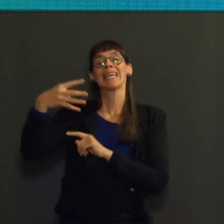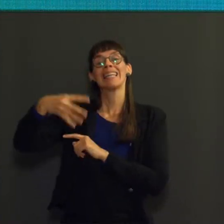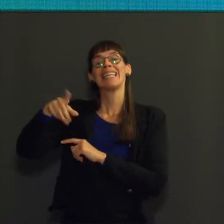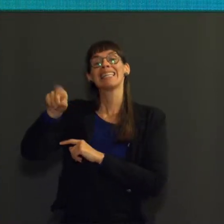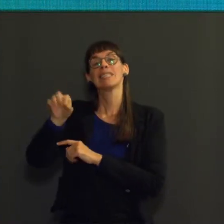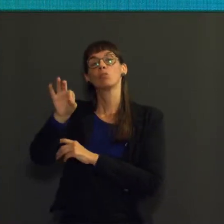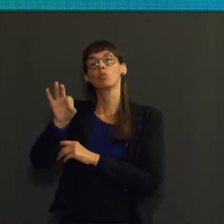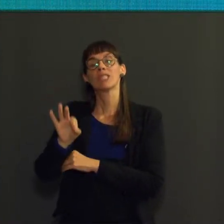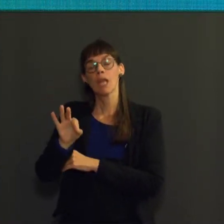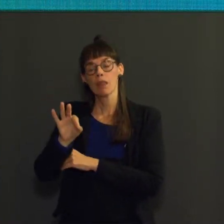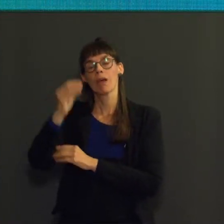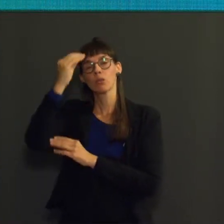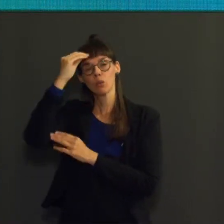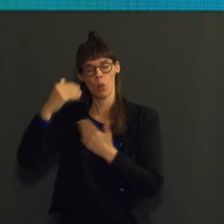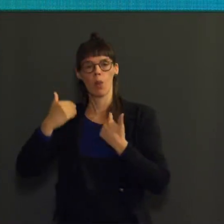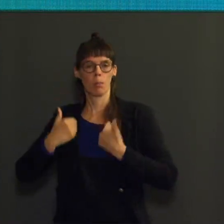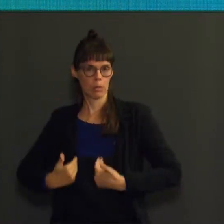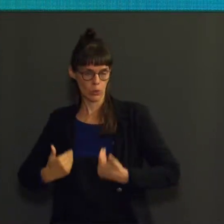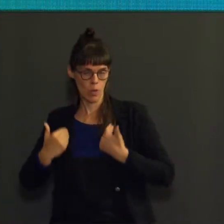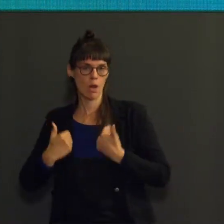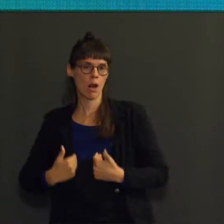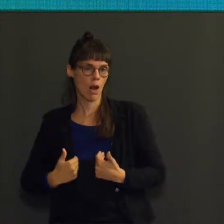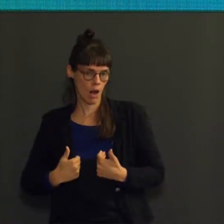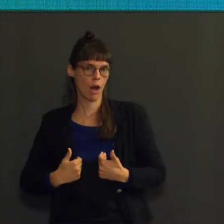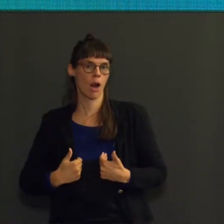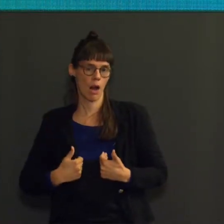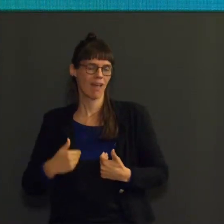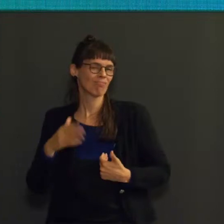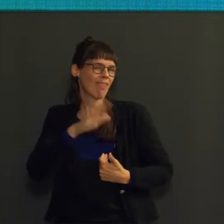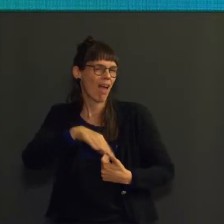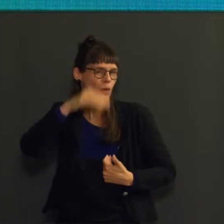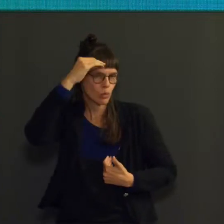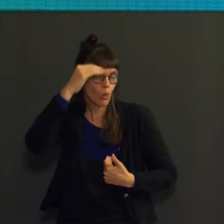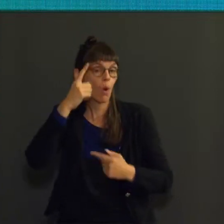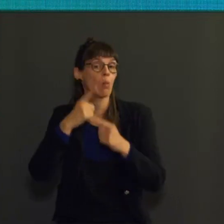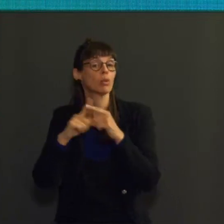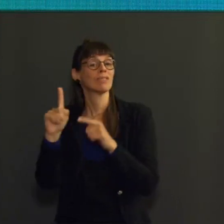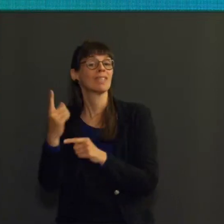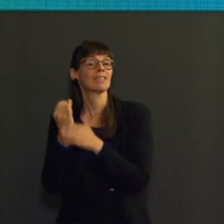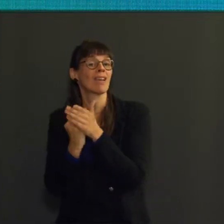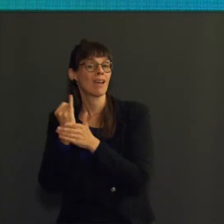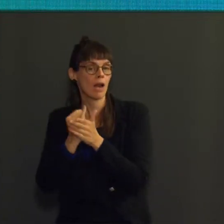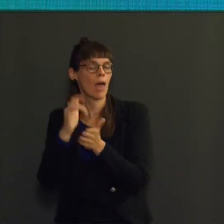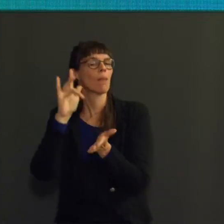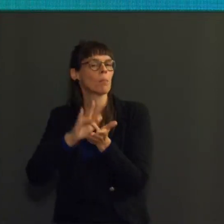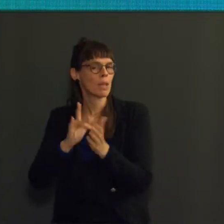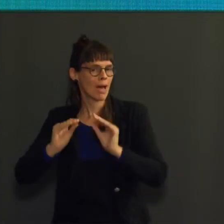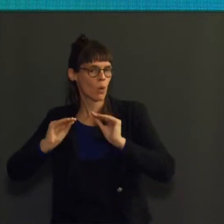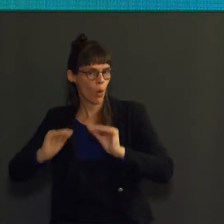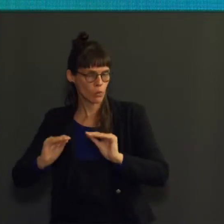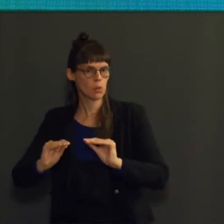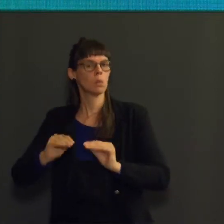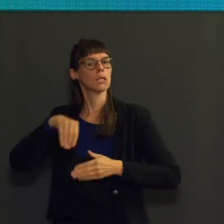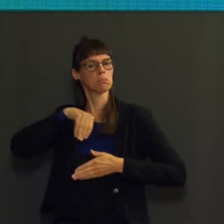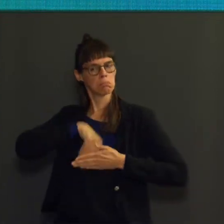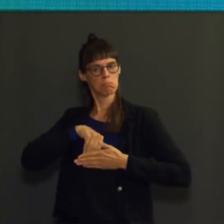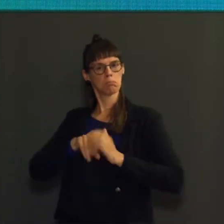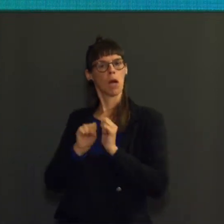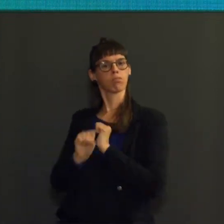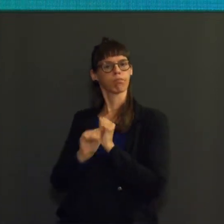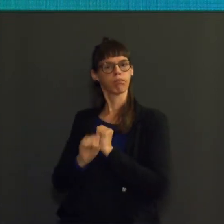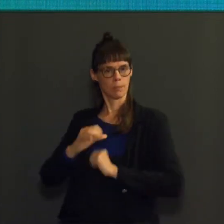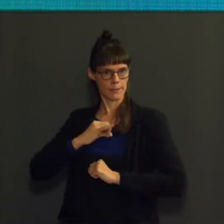19% van het schoolpersoneel in de lagere school en in de eerste graad van het middelbaar onderwijs antistoffen